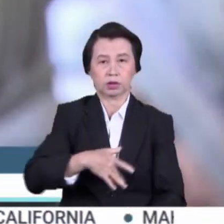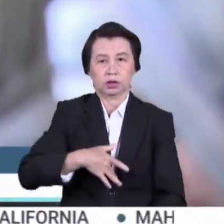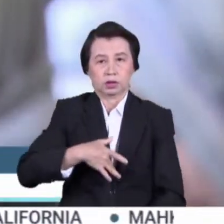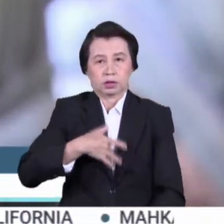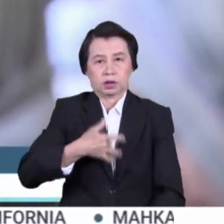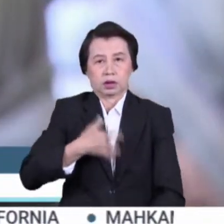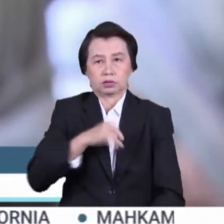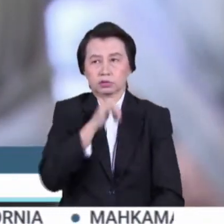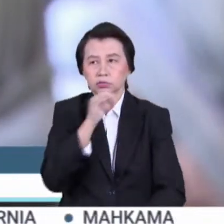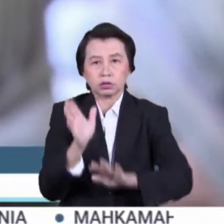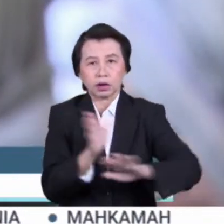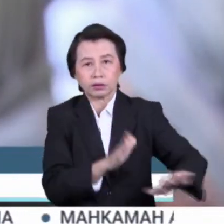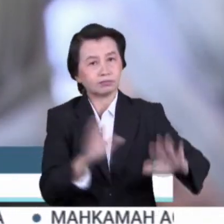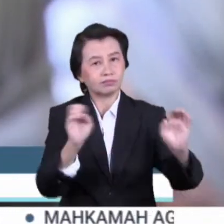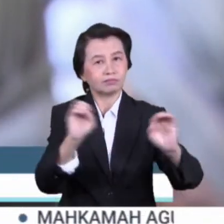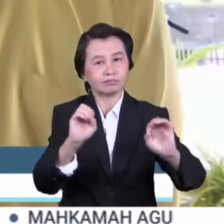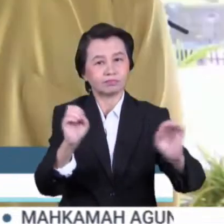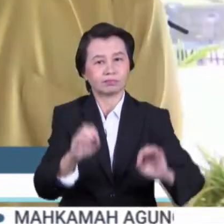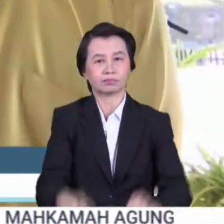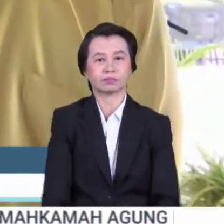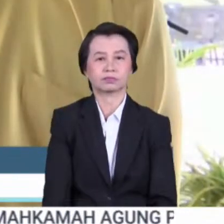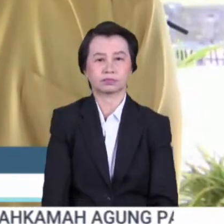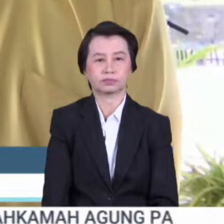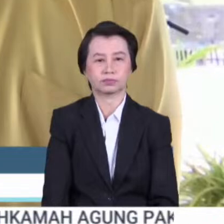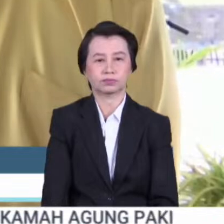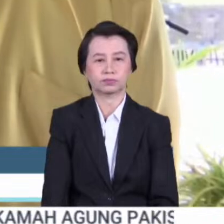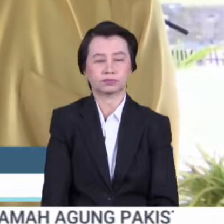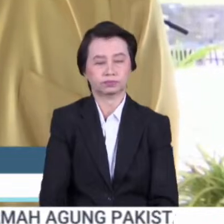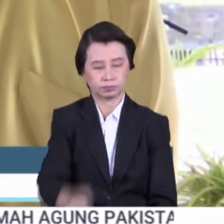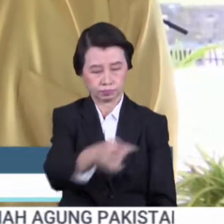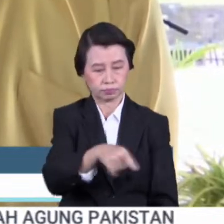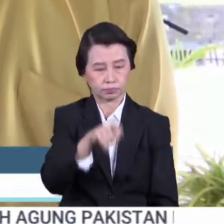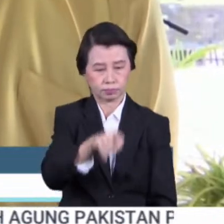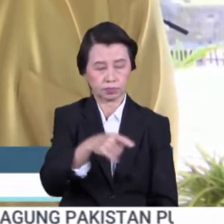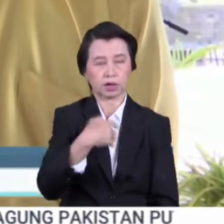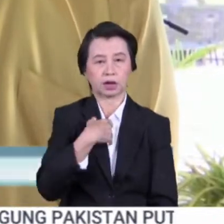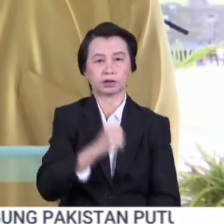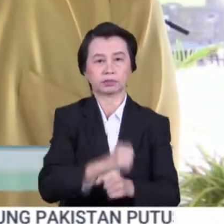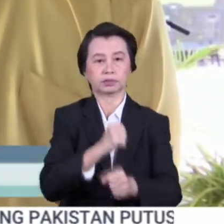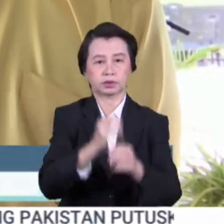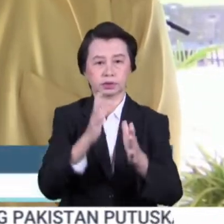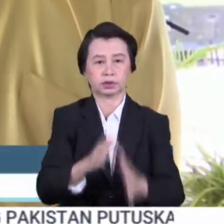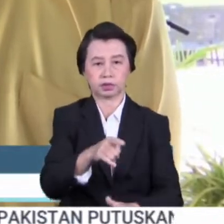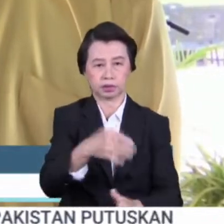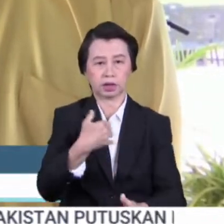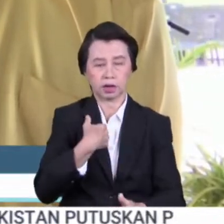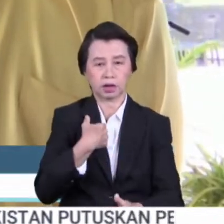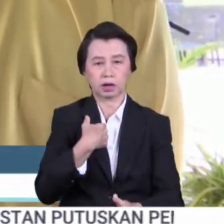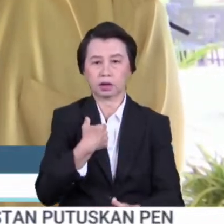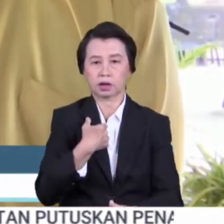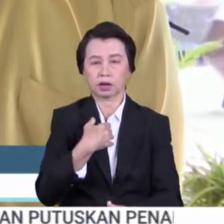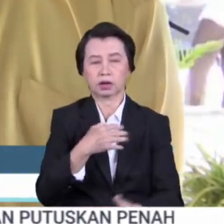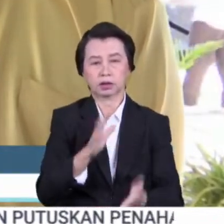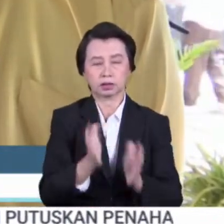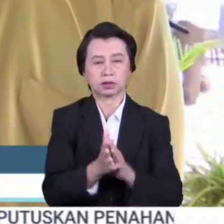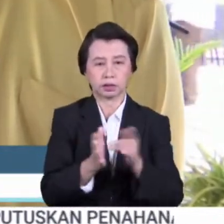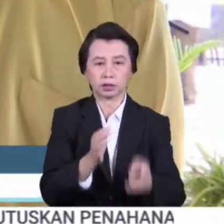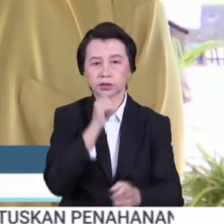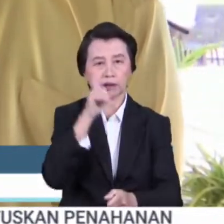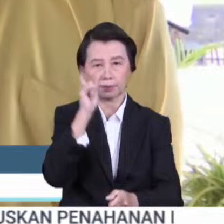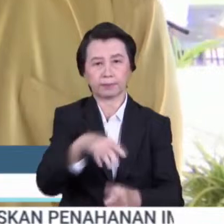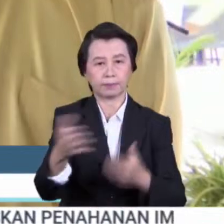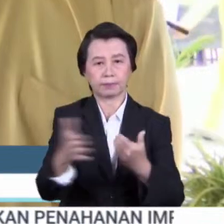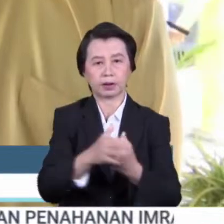tidak dipinggirkan. Dia keluar ada pekerjaan, dia dah ada wang saku, dia dah ada gaji. Jadi dia tak balik